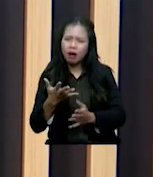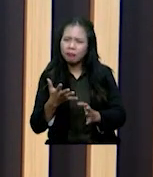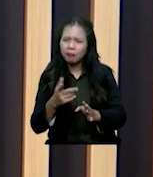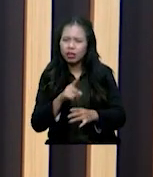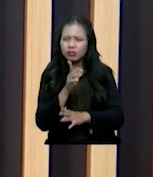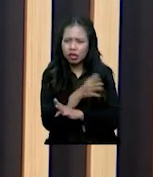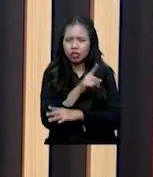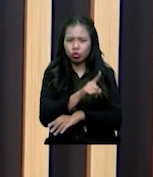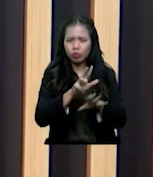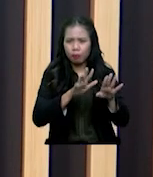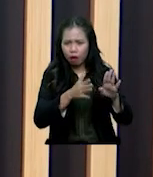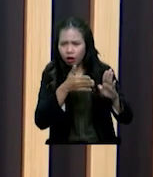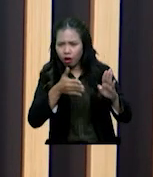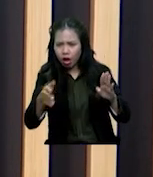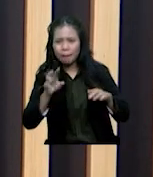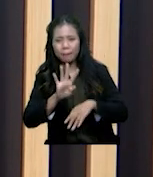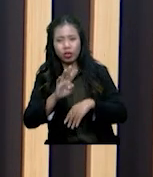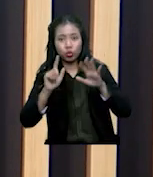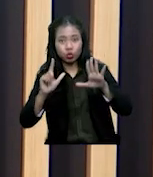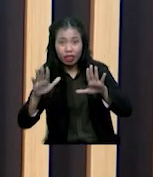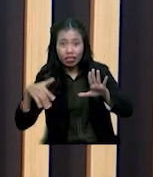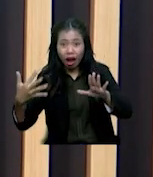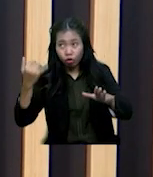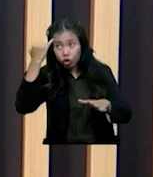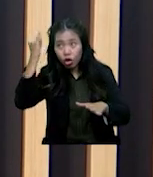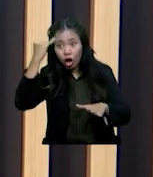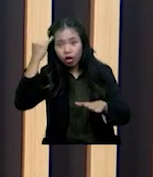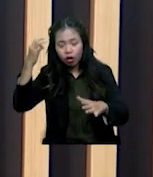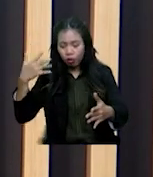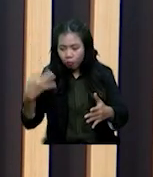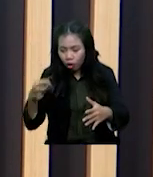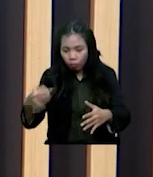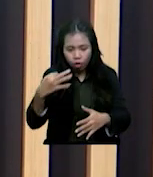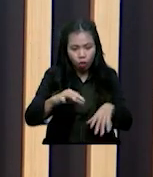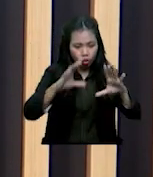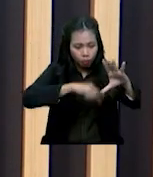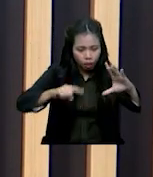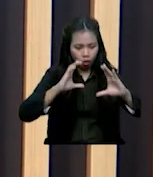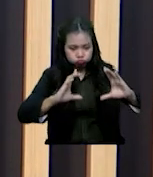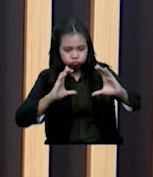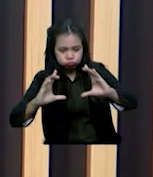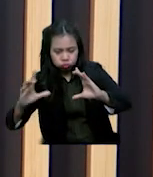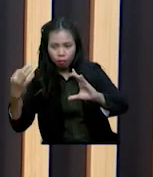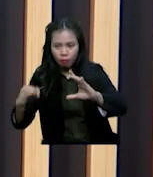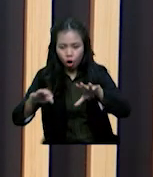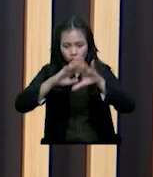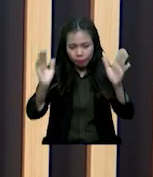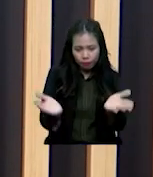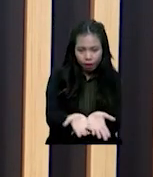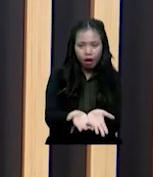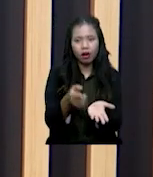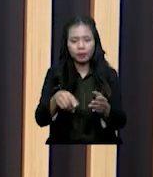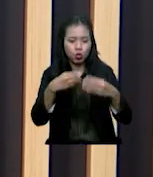lebih melakukan inovasi-inovasi terbaru sehingga ban yang digunakan itu lebih performance-nya lebih